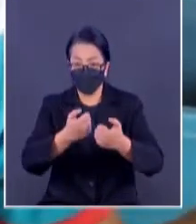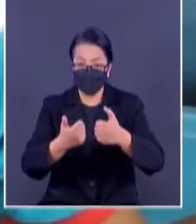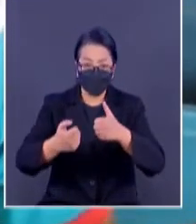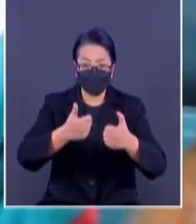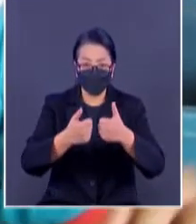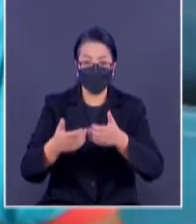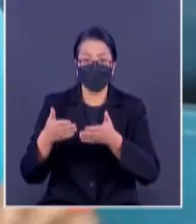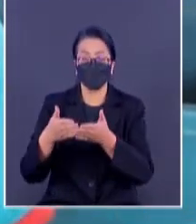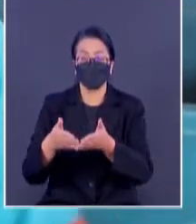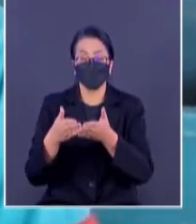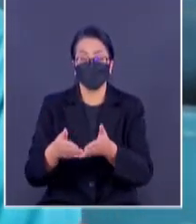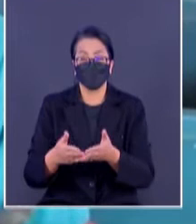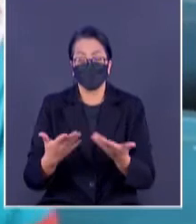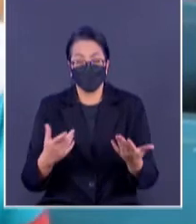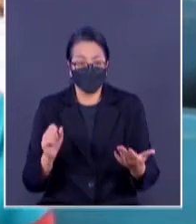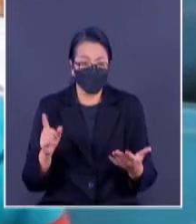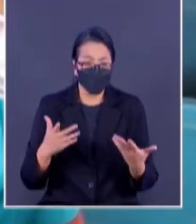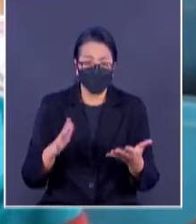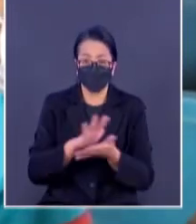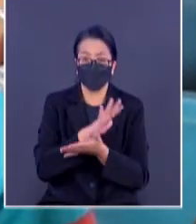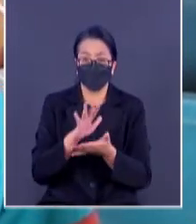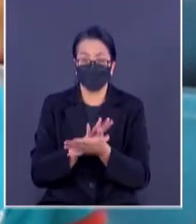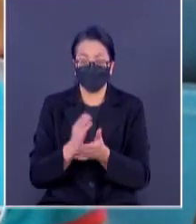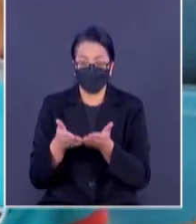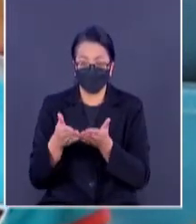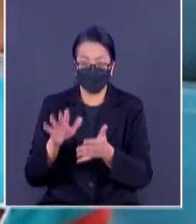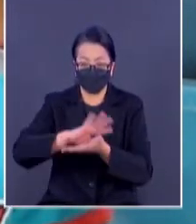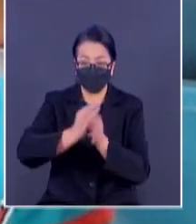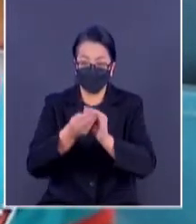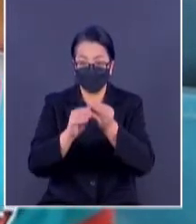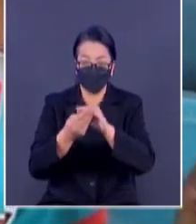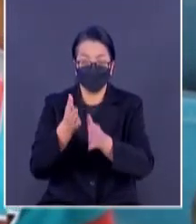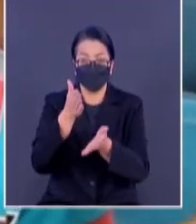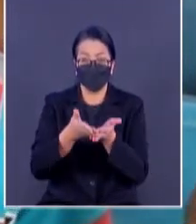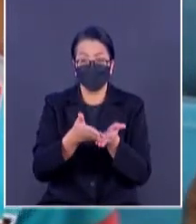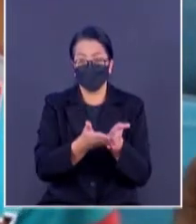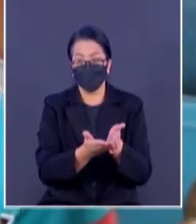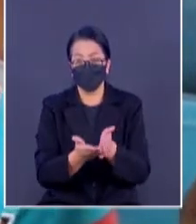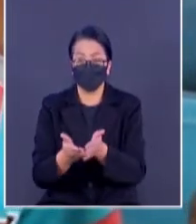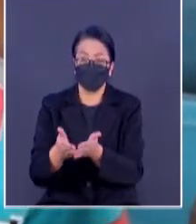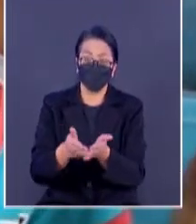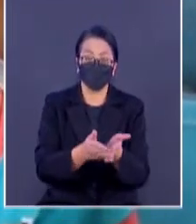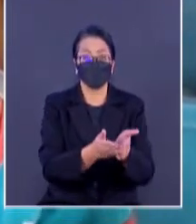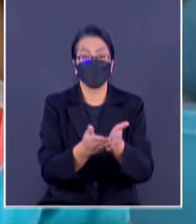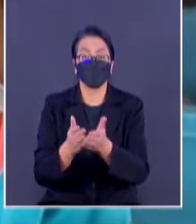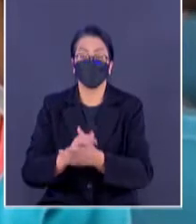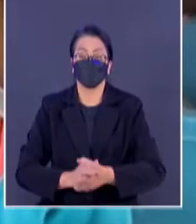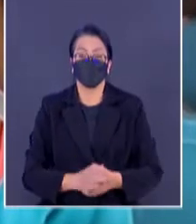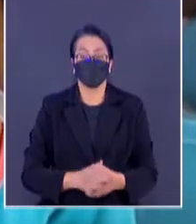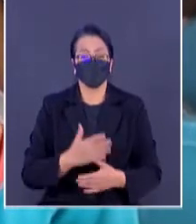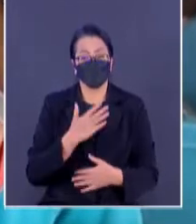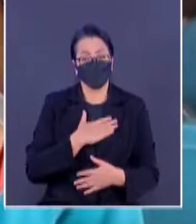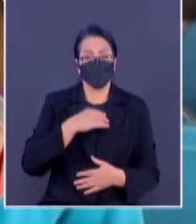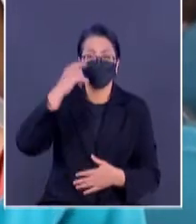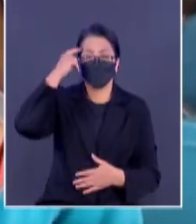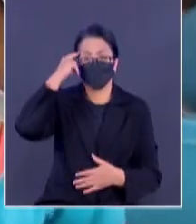ของเล่นเนี่ยครับเขาก็เอาพวกกระดาษพวกอะไรมาประดิษฐ์ให้มาประดิษฐ์ทำผมก็เลยมี